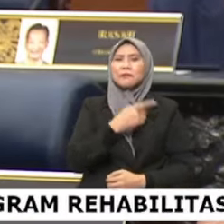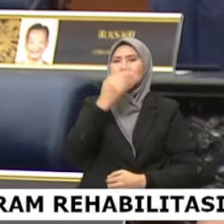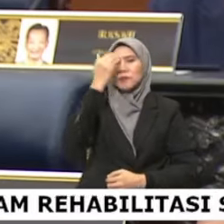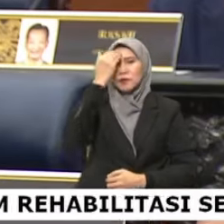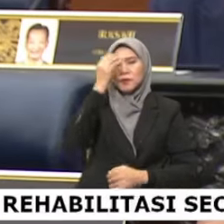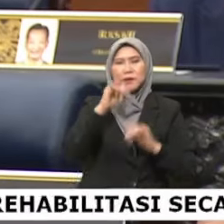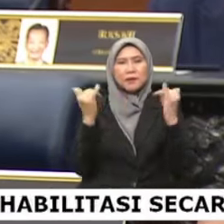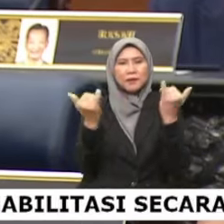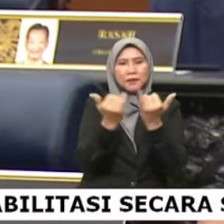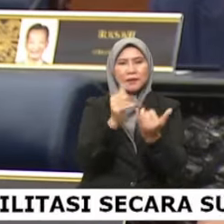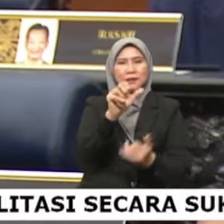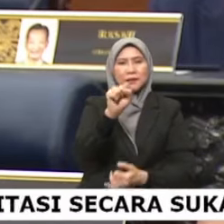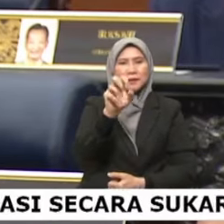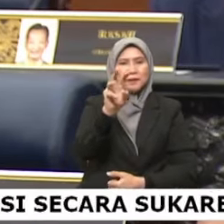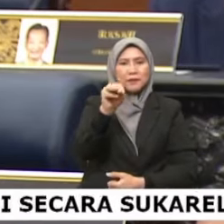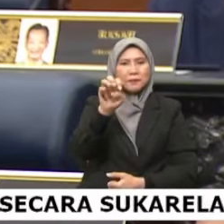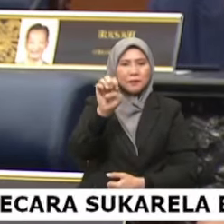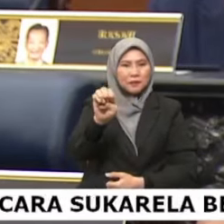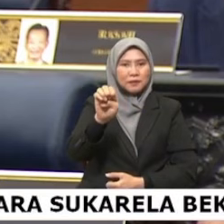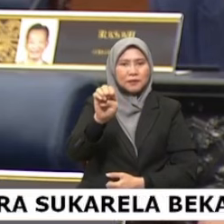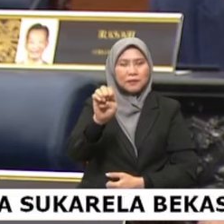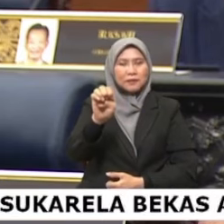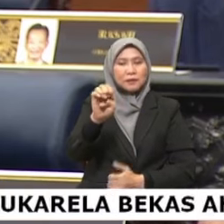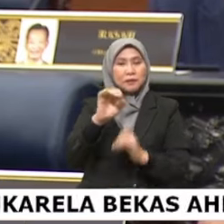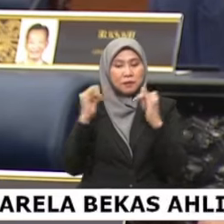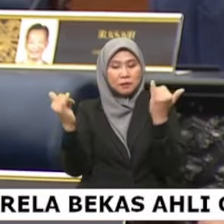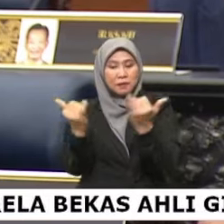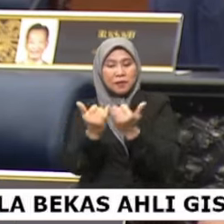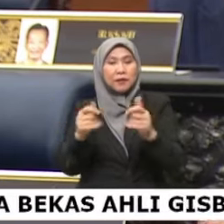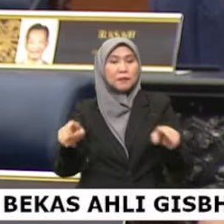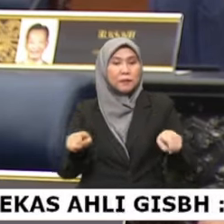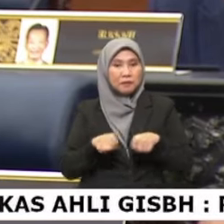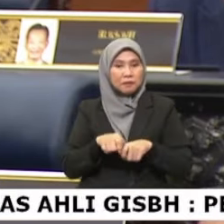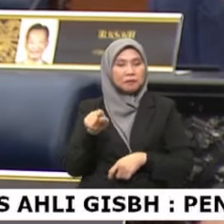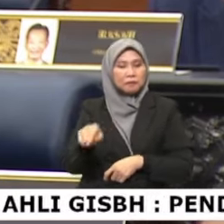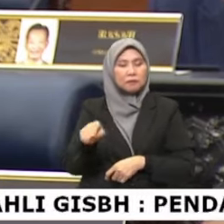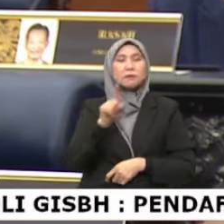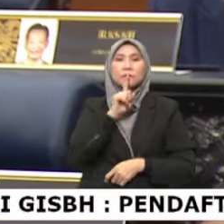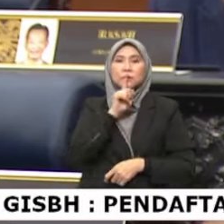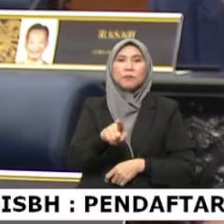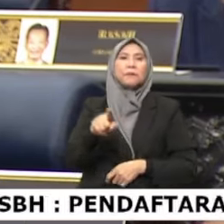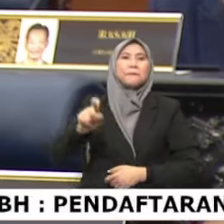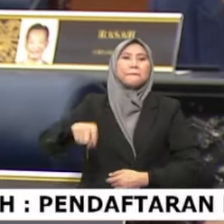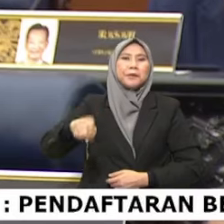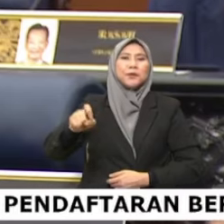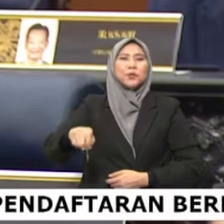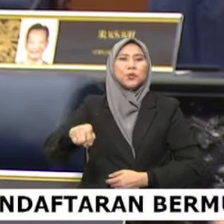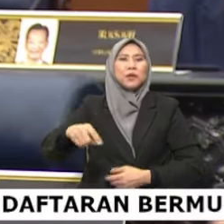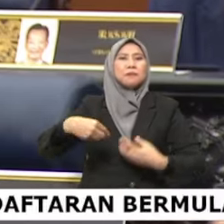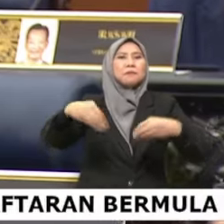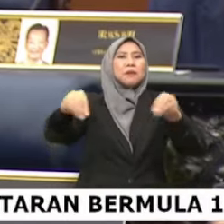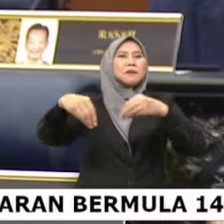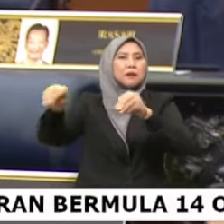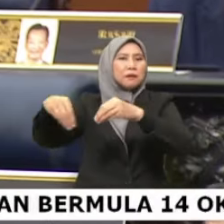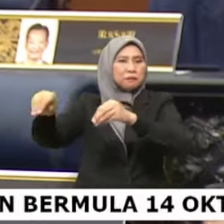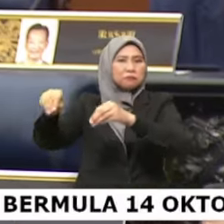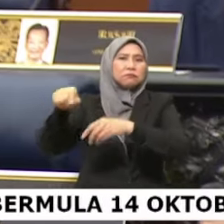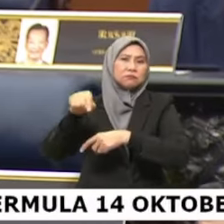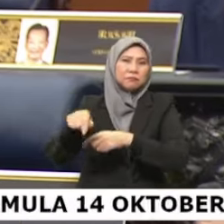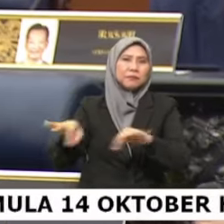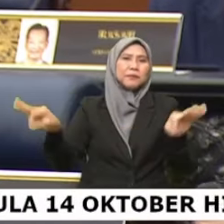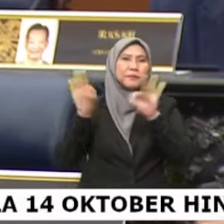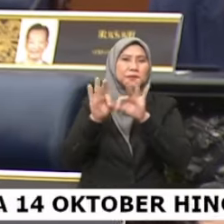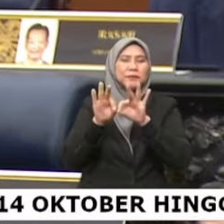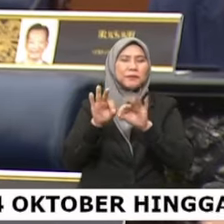syarikat SME atau kerajaan syarikat tempatan mereka sebenarnya lebih memerlukan pasaran. Pasaran itu